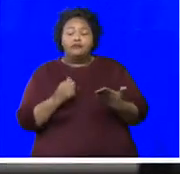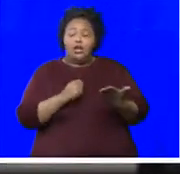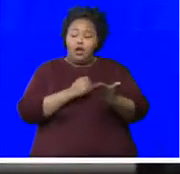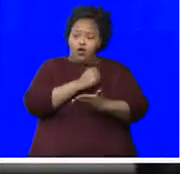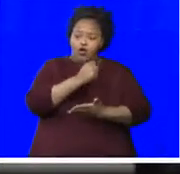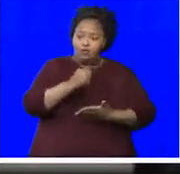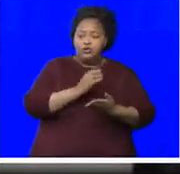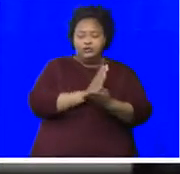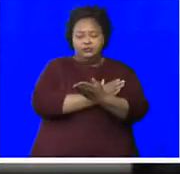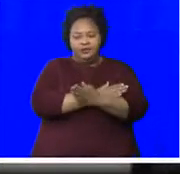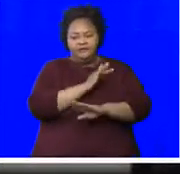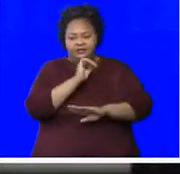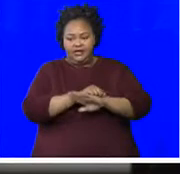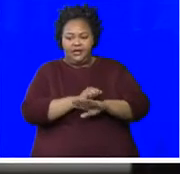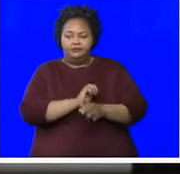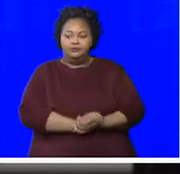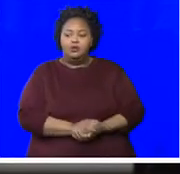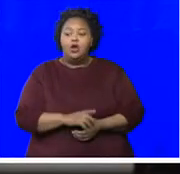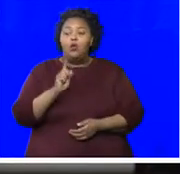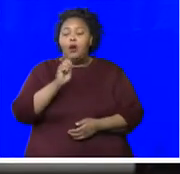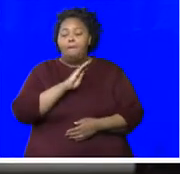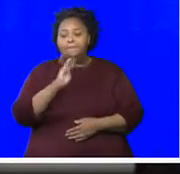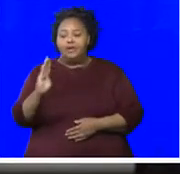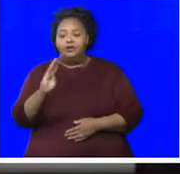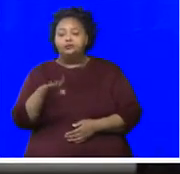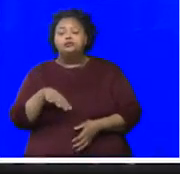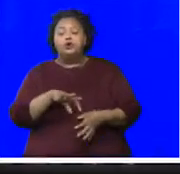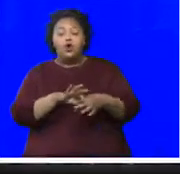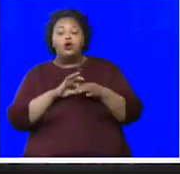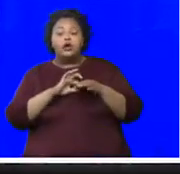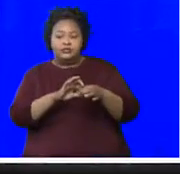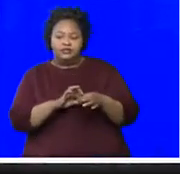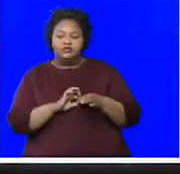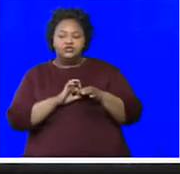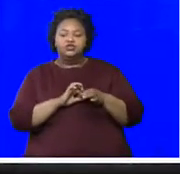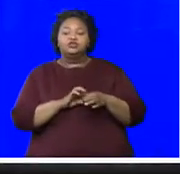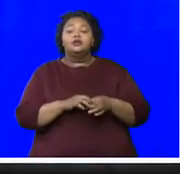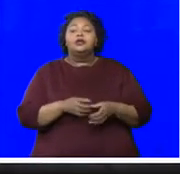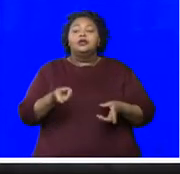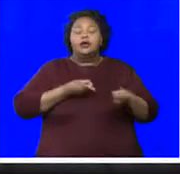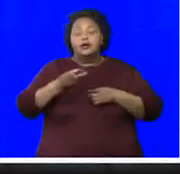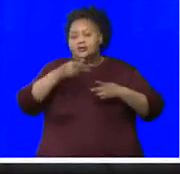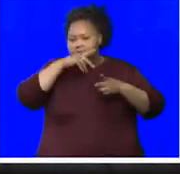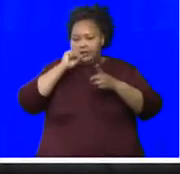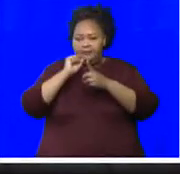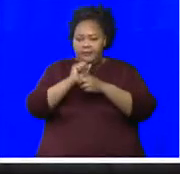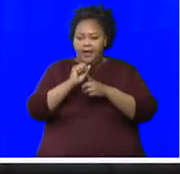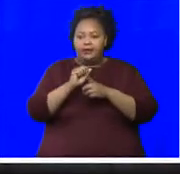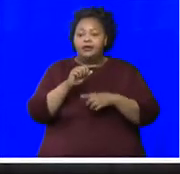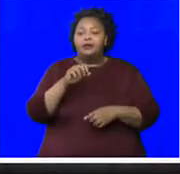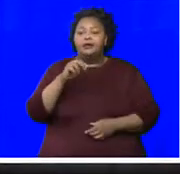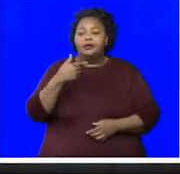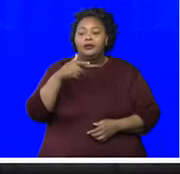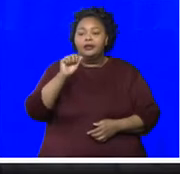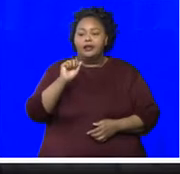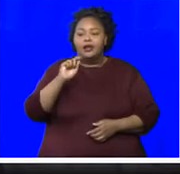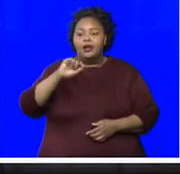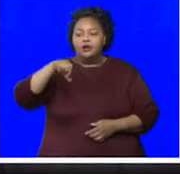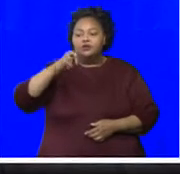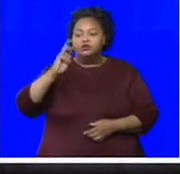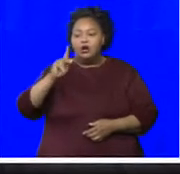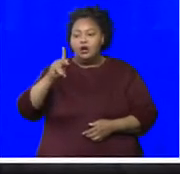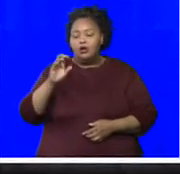usitakale. Umqondisi womkhankaso 1 billion rising kodwa nhlatshwa ukuthi uyabuthokotela lobudlelwane nabanabo kanye ke nenhlangano